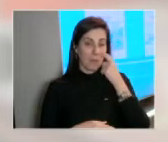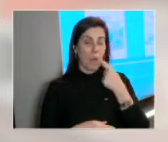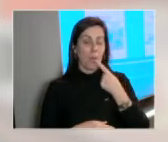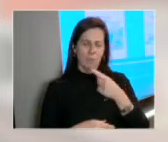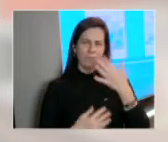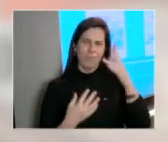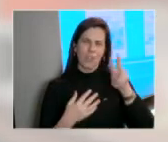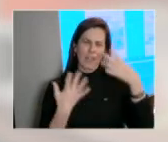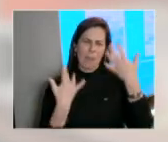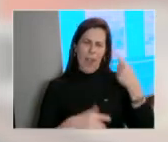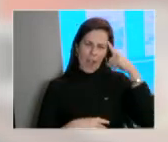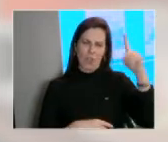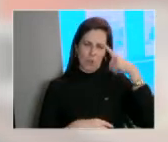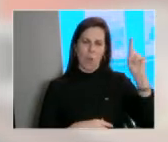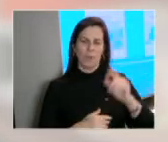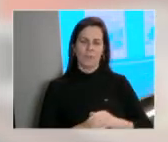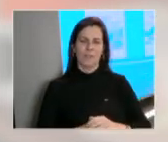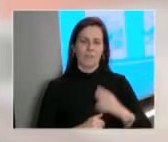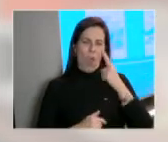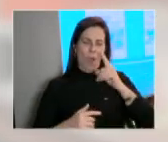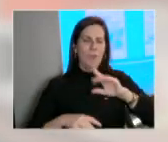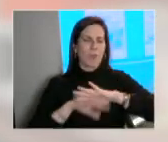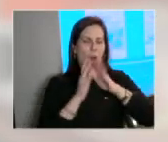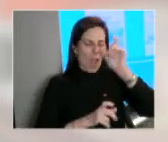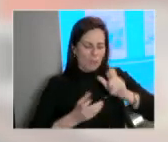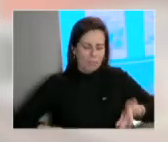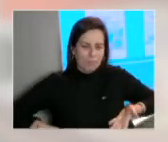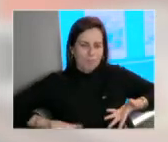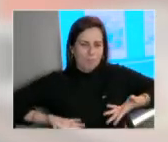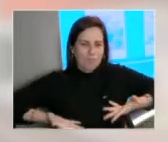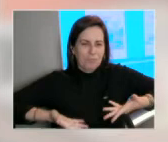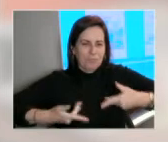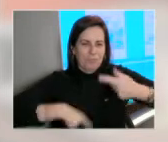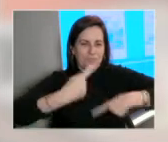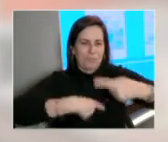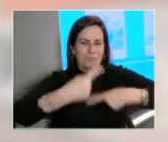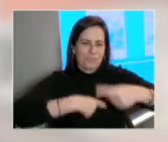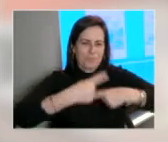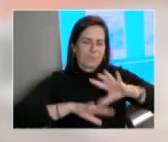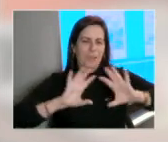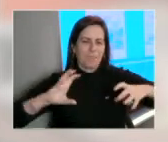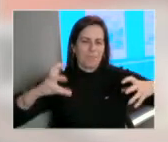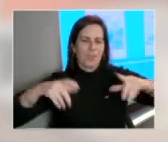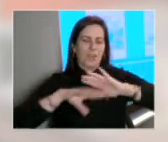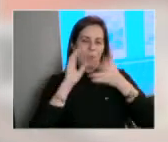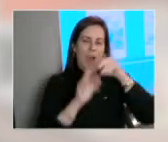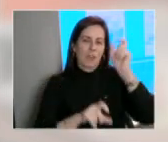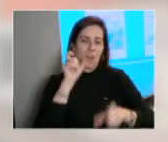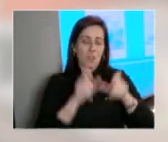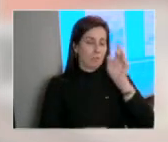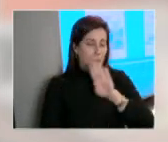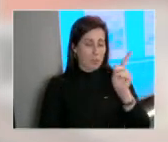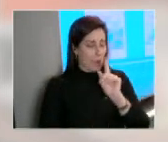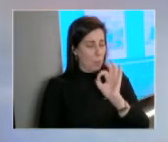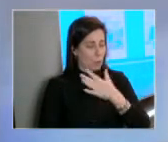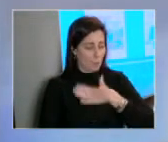לו, יש לי כמה רעיונות, ואנחנו רואים שבתוך השטיחים האדומים האלה מגלגלים ככה אנשים שנתניהו